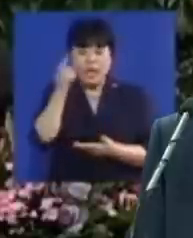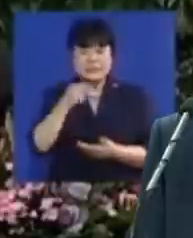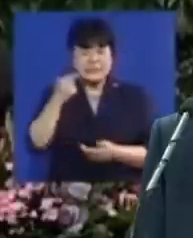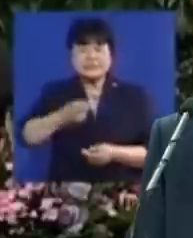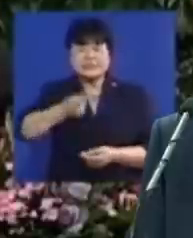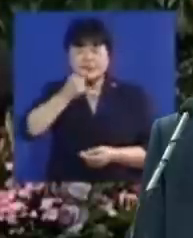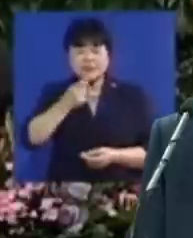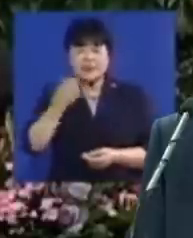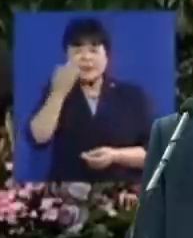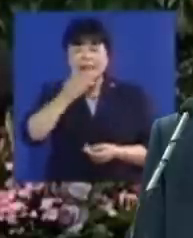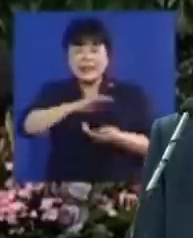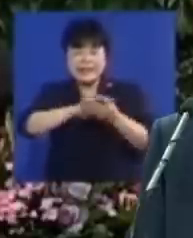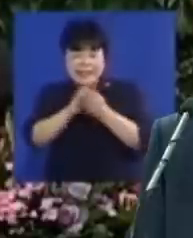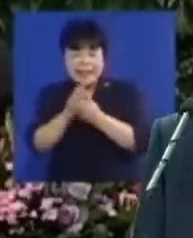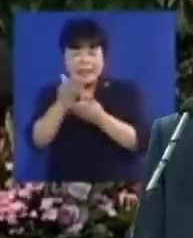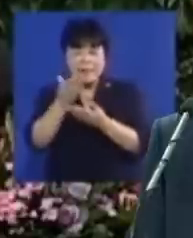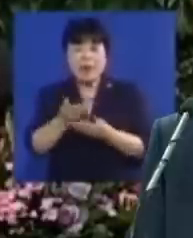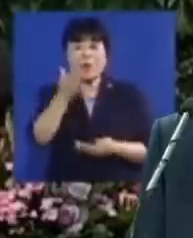쓴물을